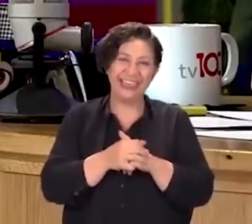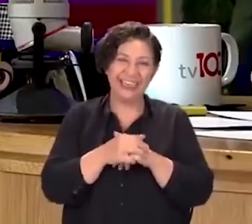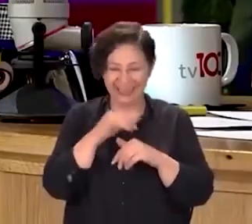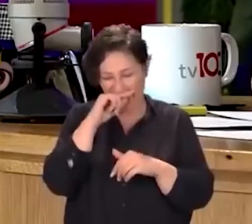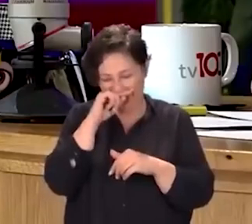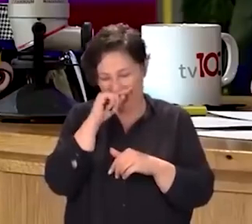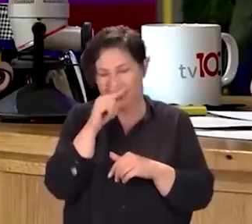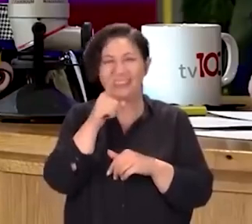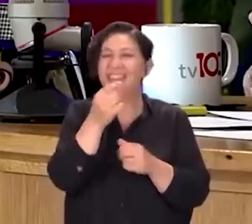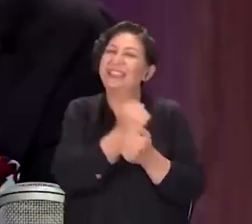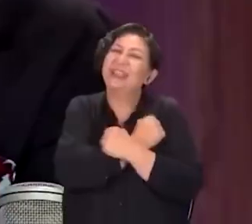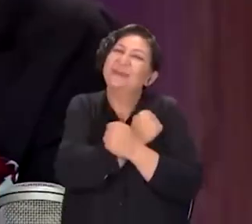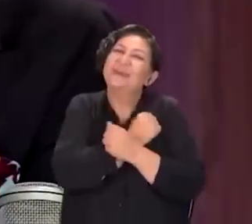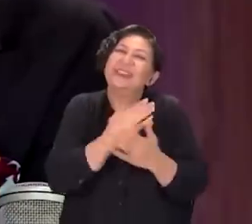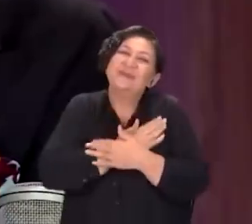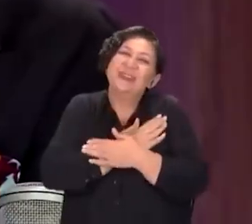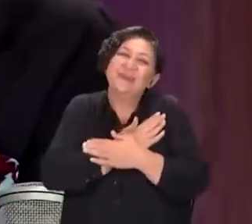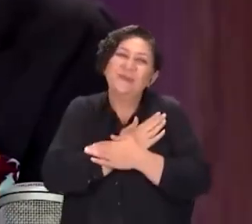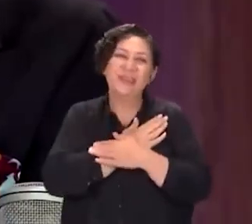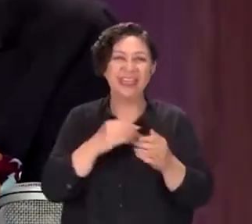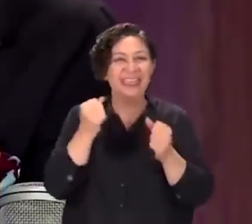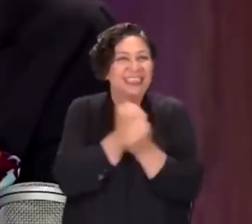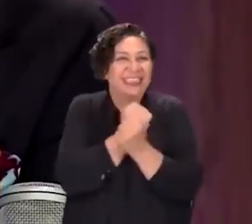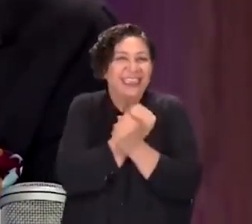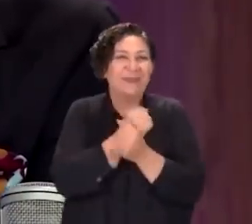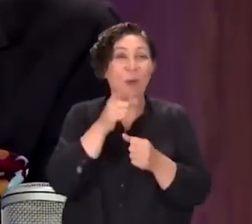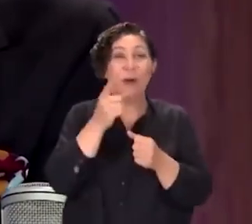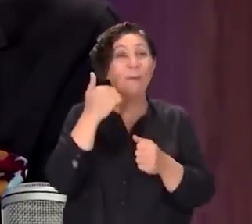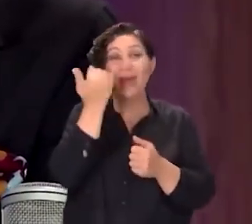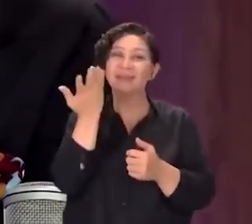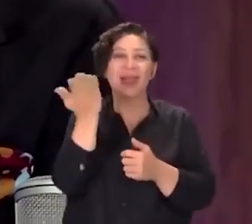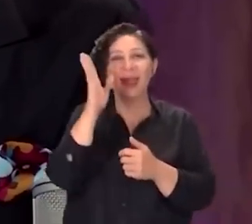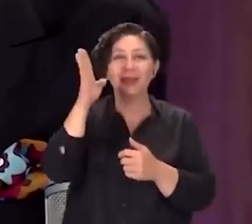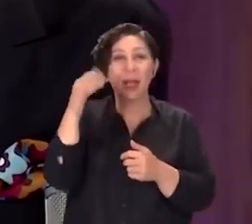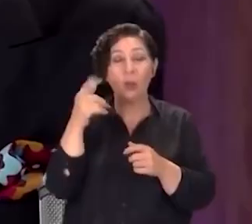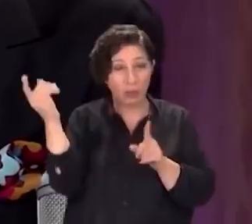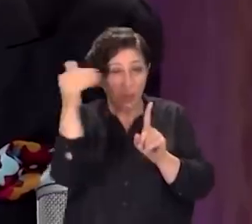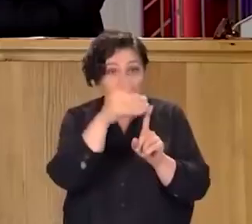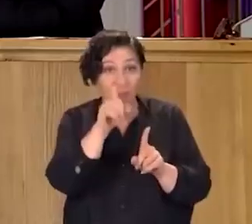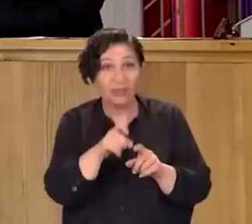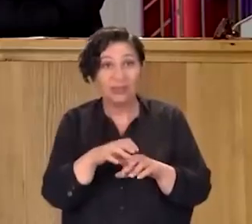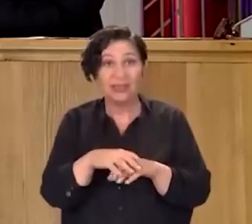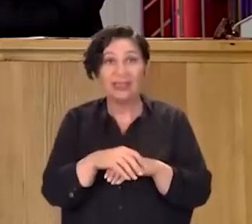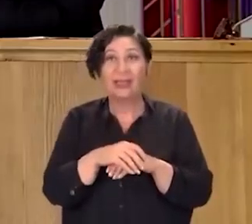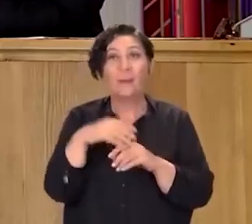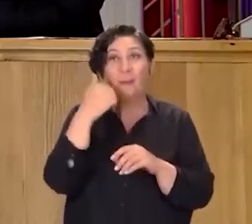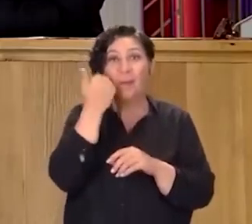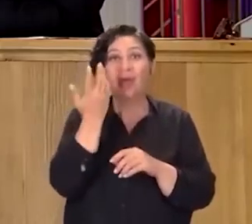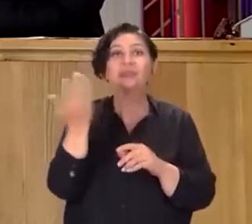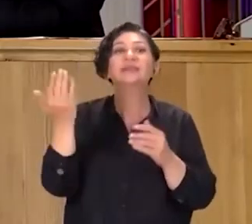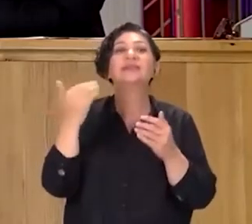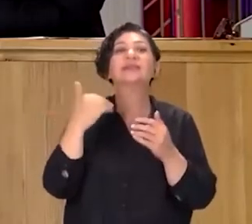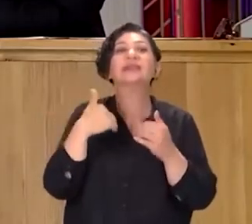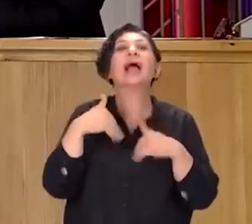Ay canımın içisin sen. Canım o nerelere gidiyor? Hiç sana geldim ama Beyazıt. Beyazıt